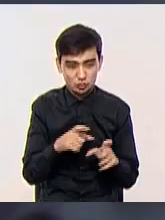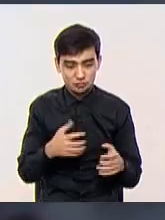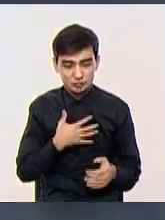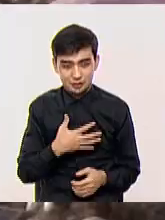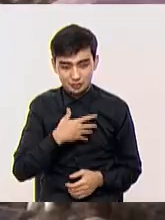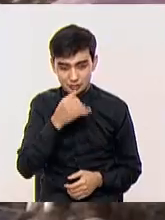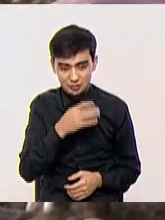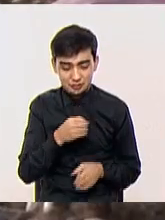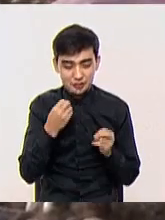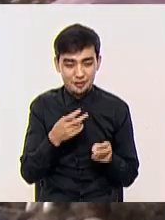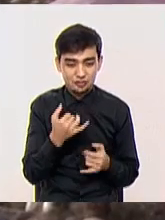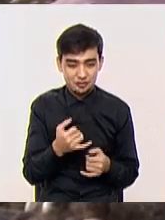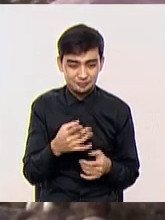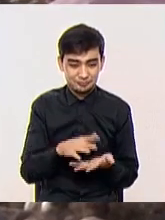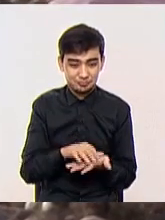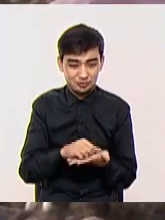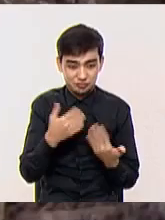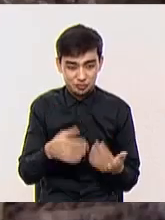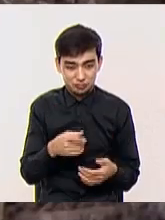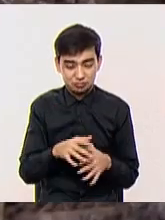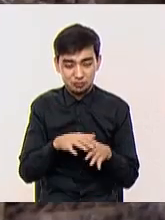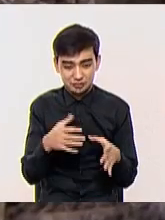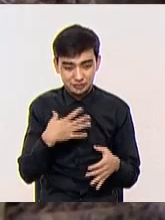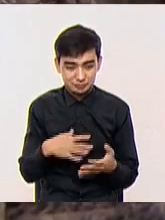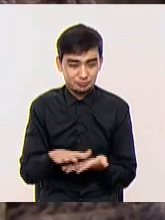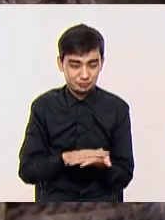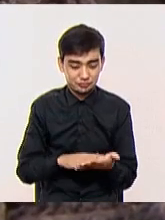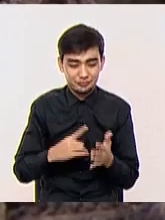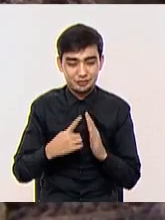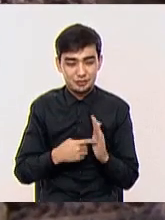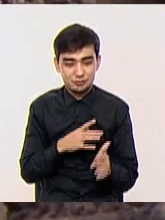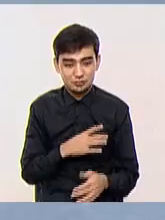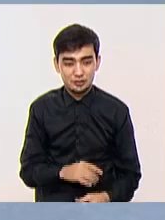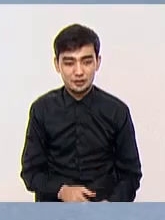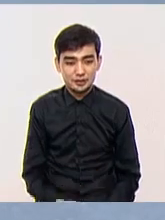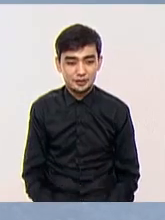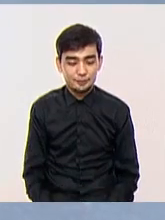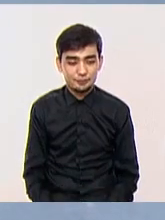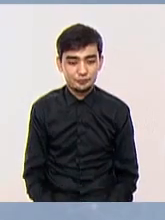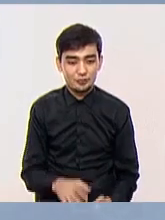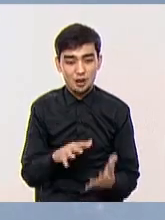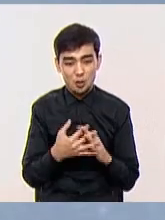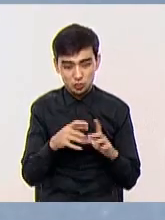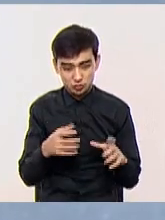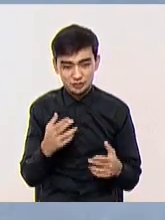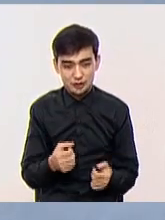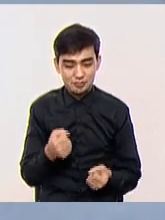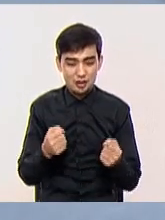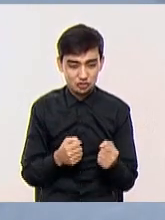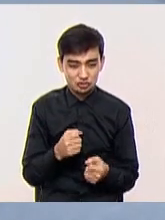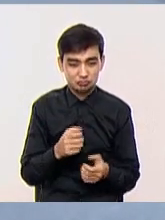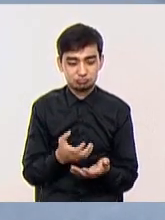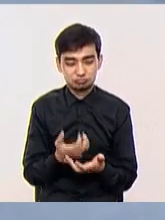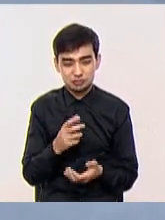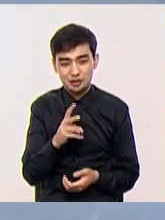отырмыз деді. Енді олар жарамсыз өнімді асарлатып болса да тазалап берсін деп талап қойып отыр. Ауылдың жігіттері, машиналар, КамАЗ-дар келіп алып